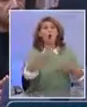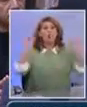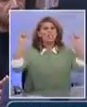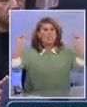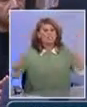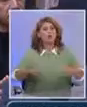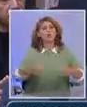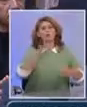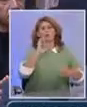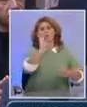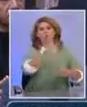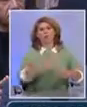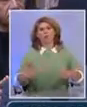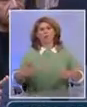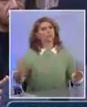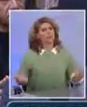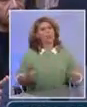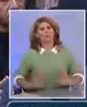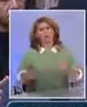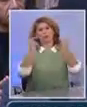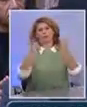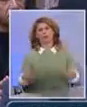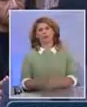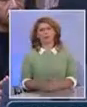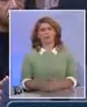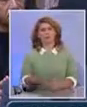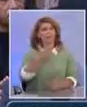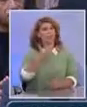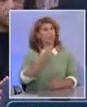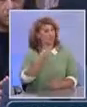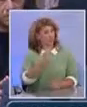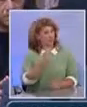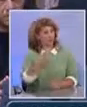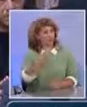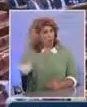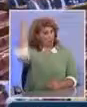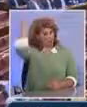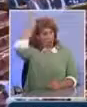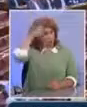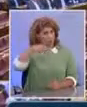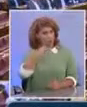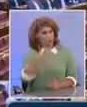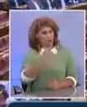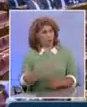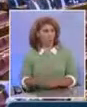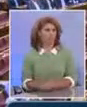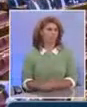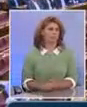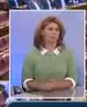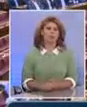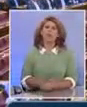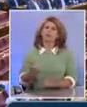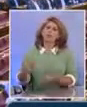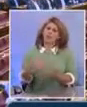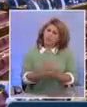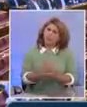αυτό το σκοπό και κάμαμε την Επανάσταση. Και ο κλήρος, λέει ο Θεόδωρος Κολοκοτρώνης, ο οποίος είχε